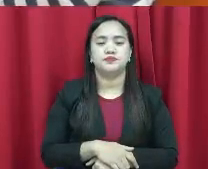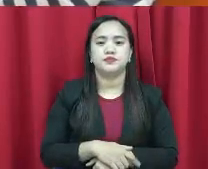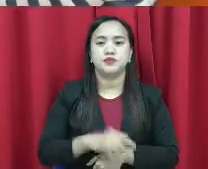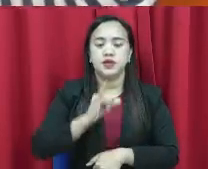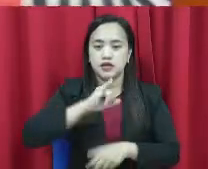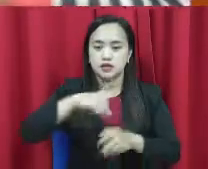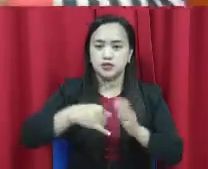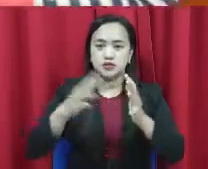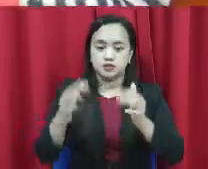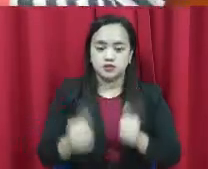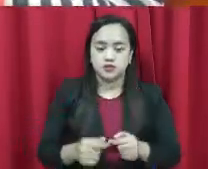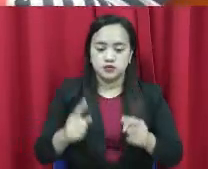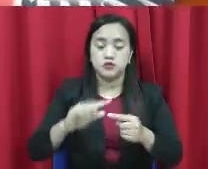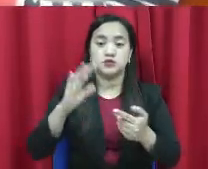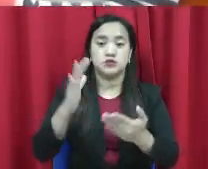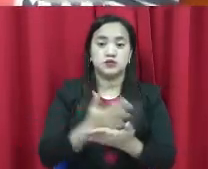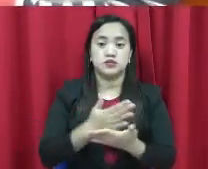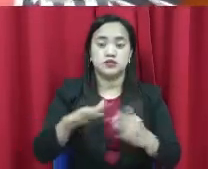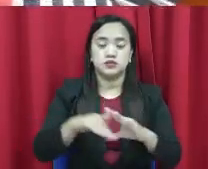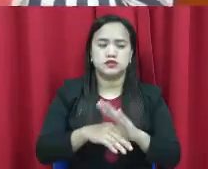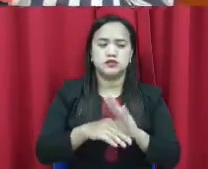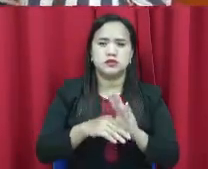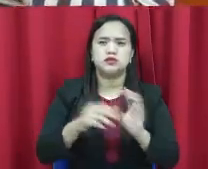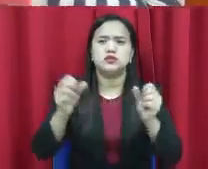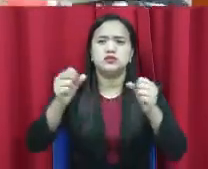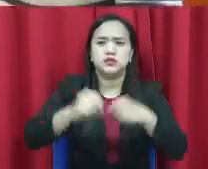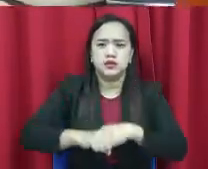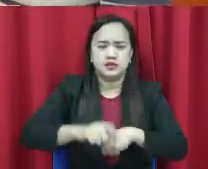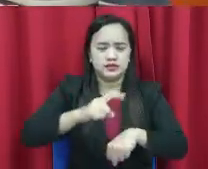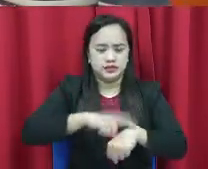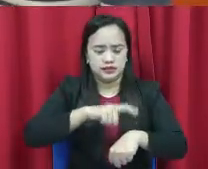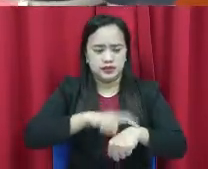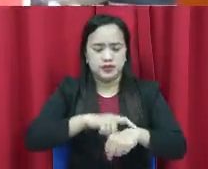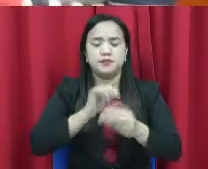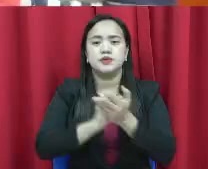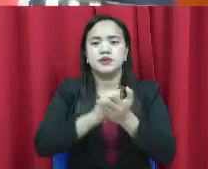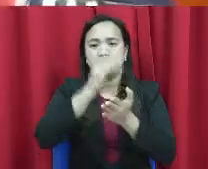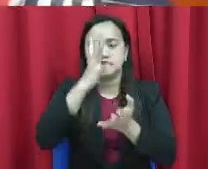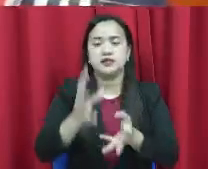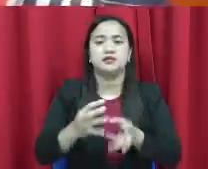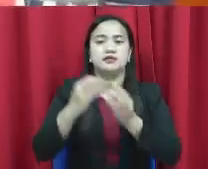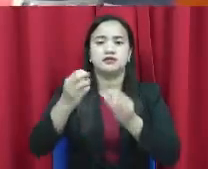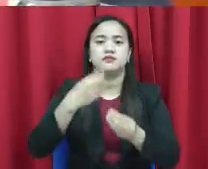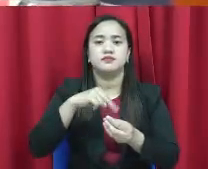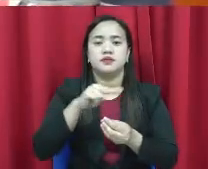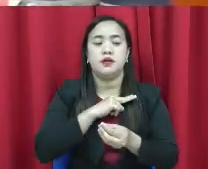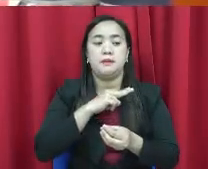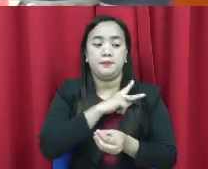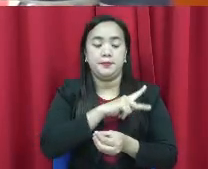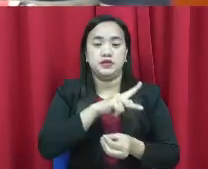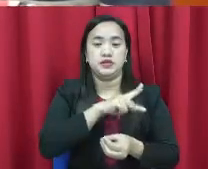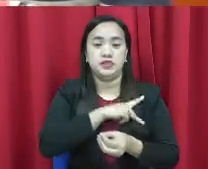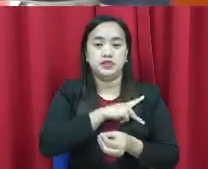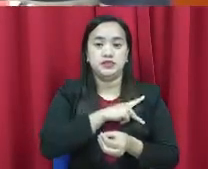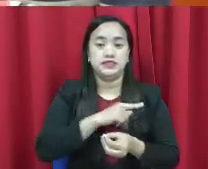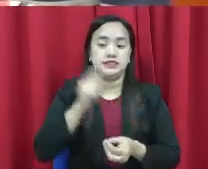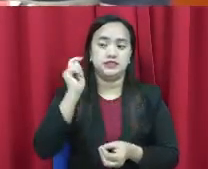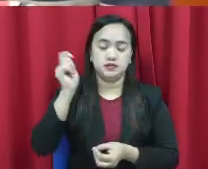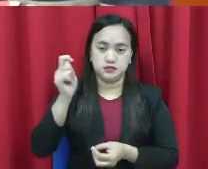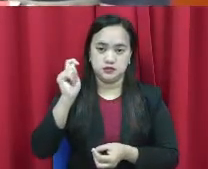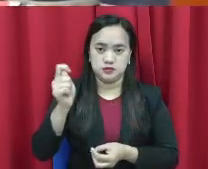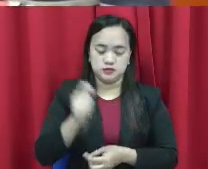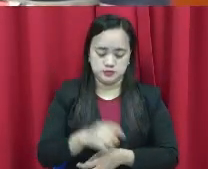i-share sa inyo in a short period of time ang pagpapala my personal testimony na